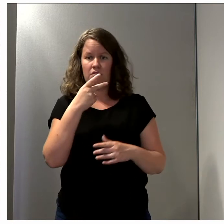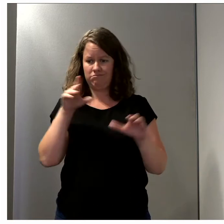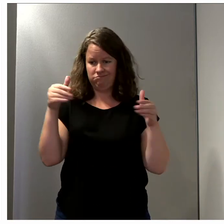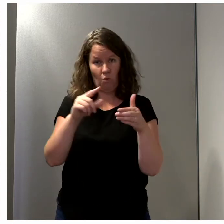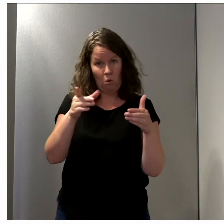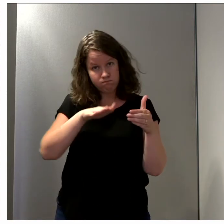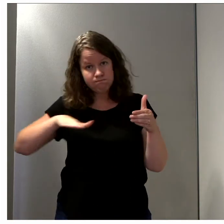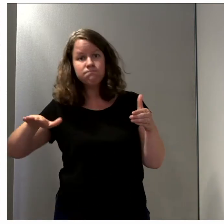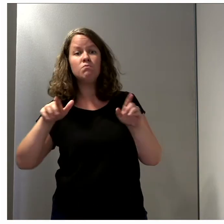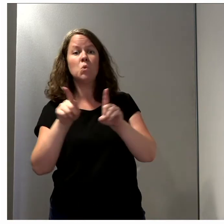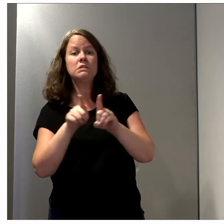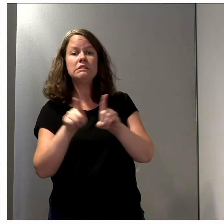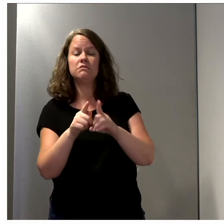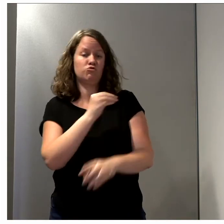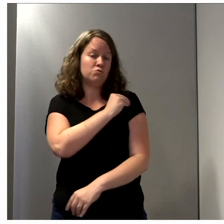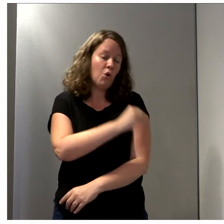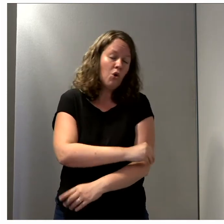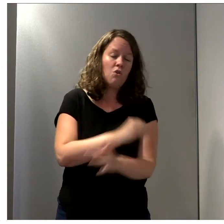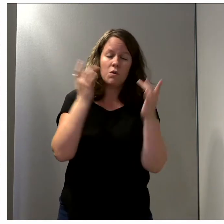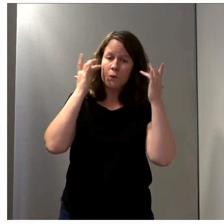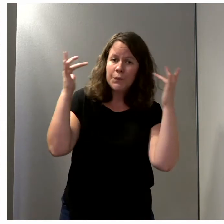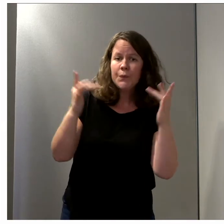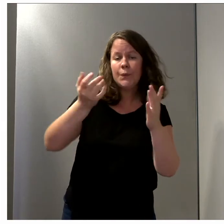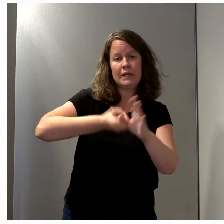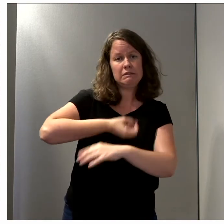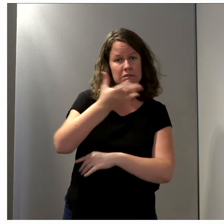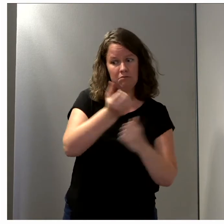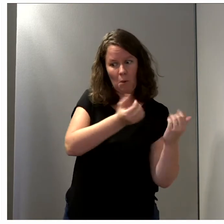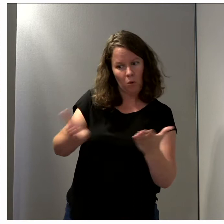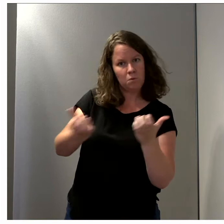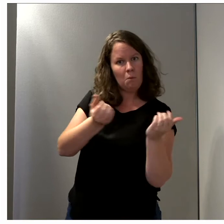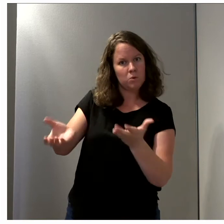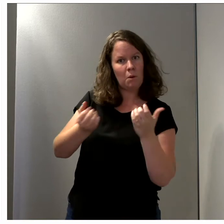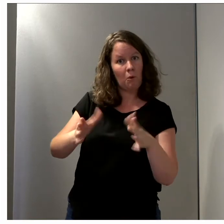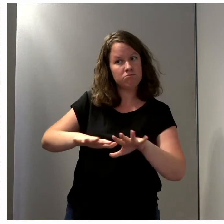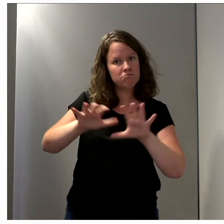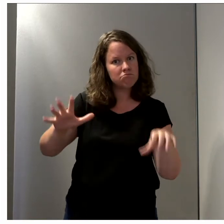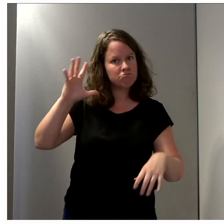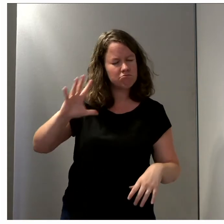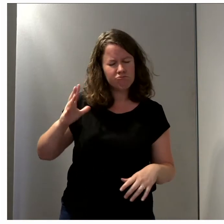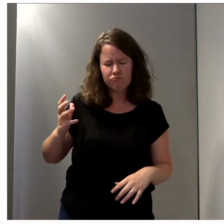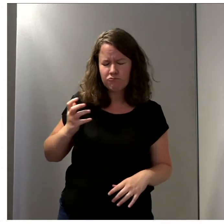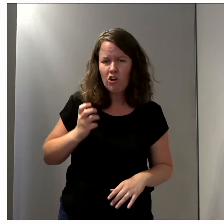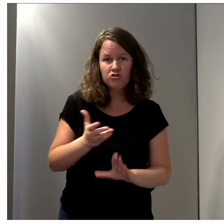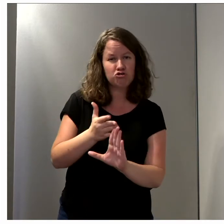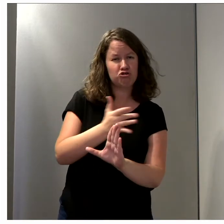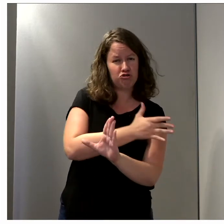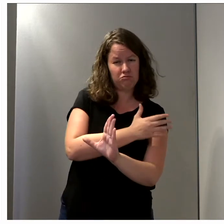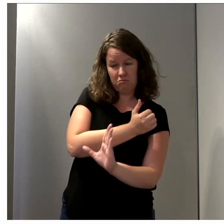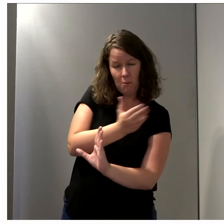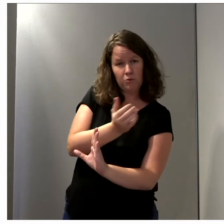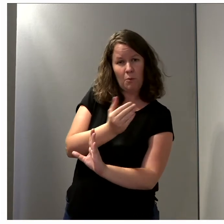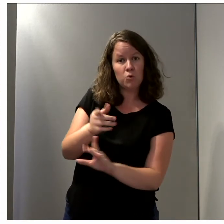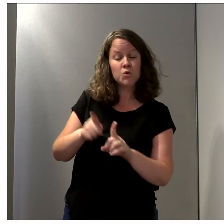puis d'activités sportives, artistiques, culturelles. Il y avait énormément d'échanges avec